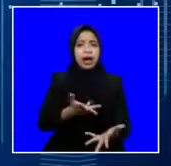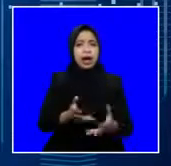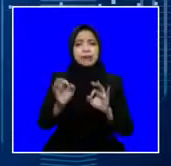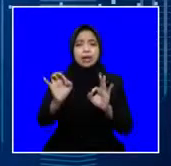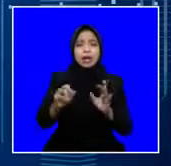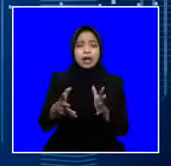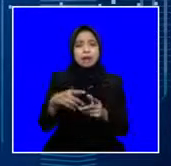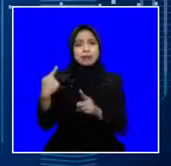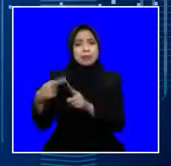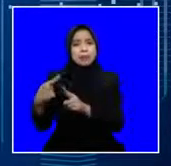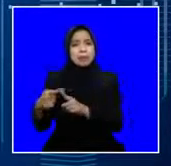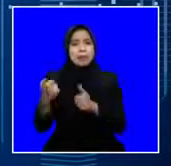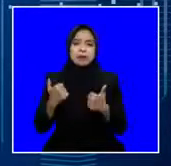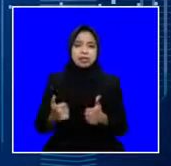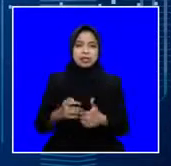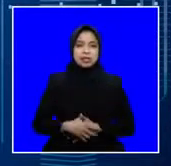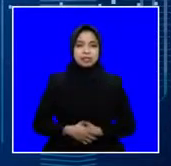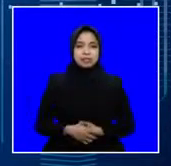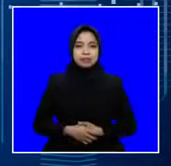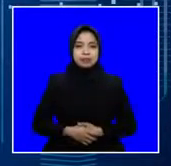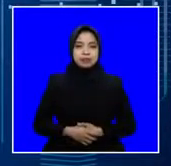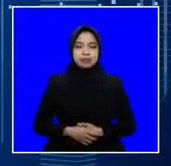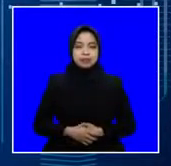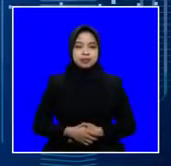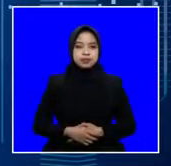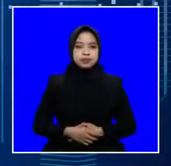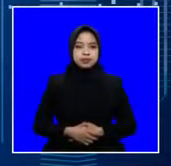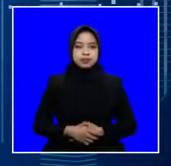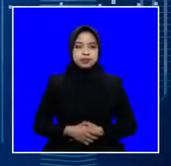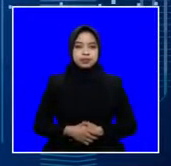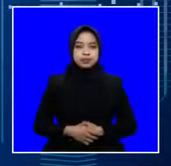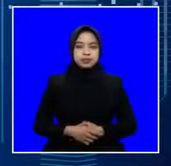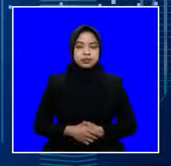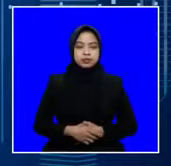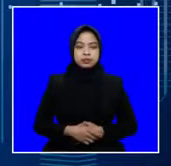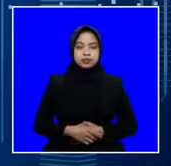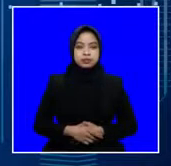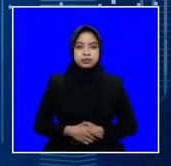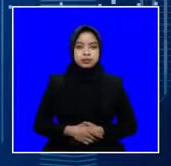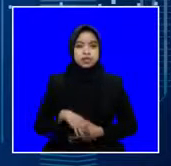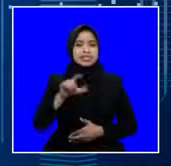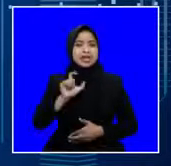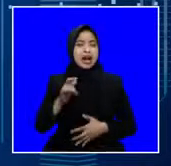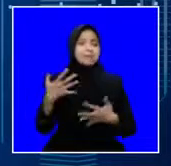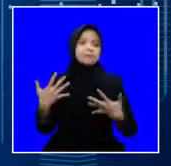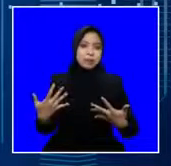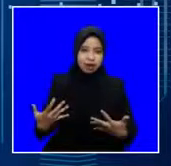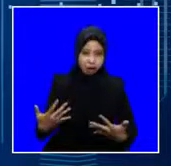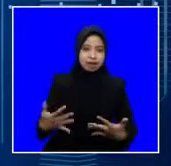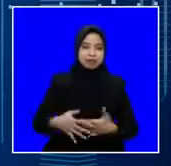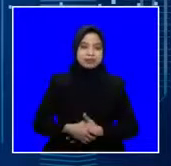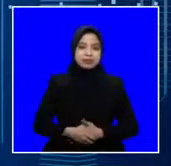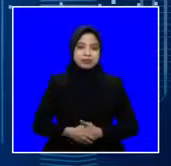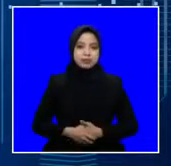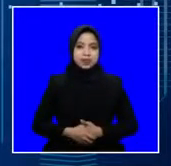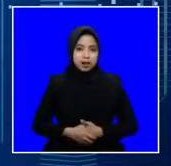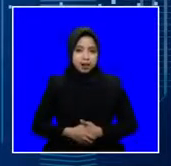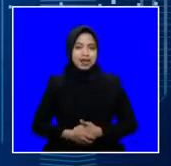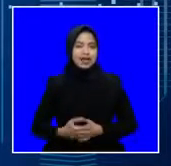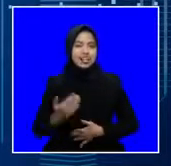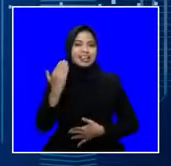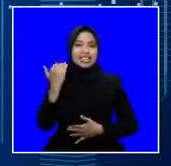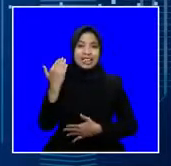baik, ya, dan lebih. Nah, bagaimana caranya? Tentu salah satunya